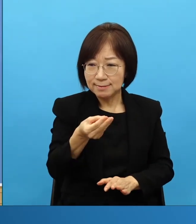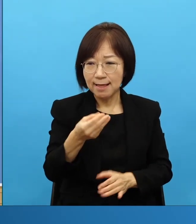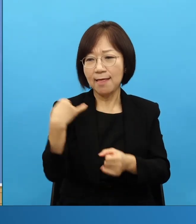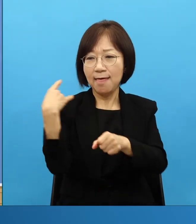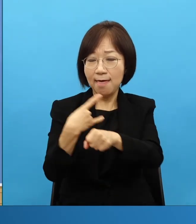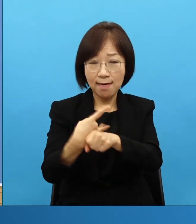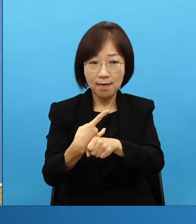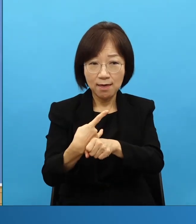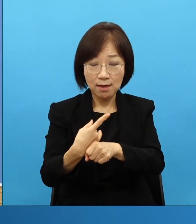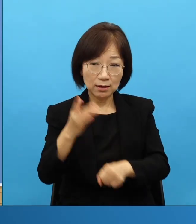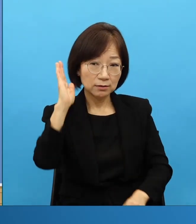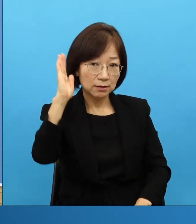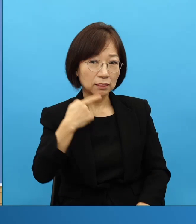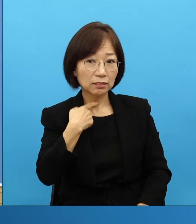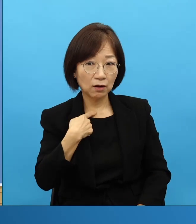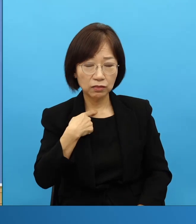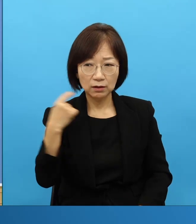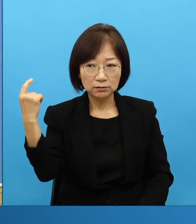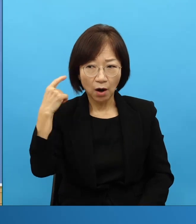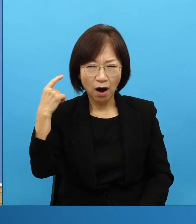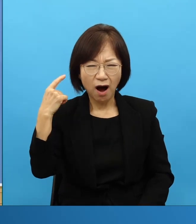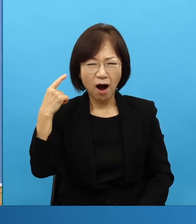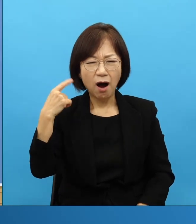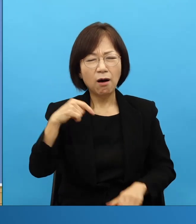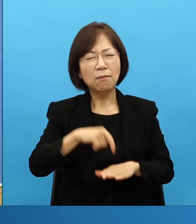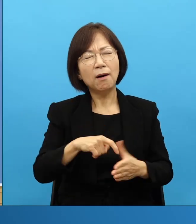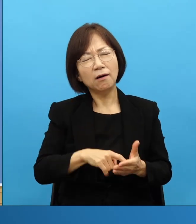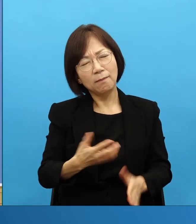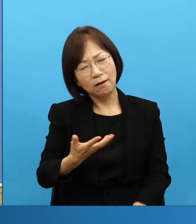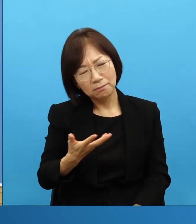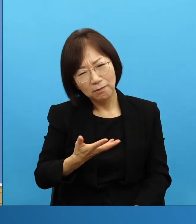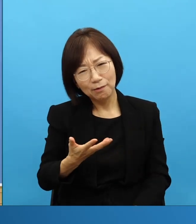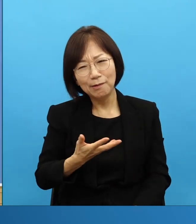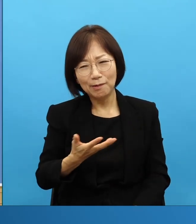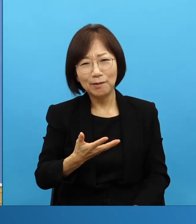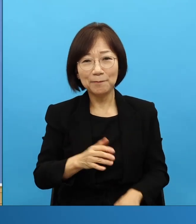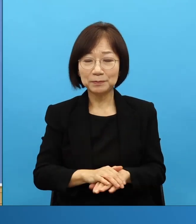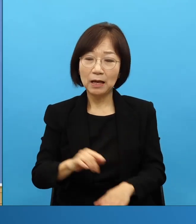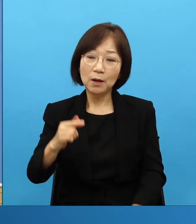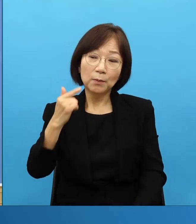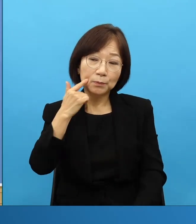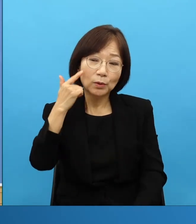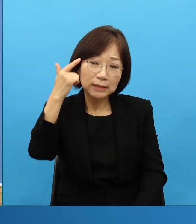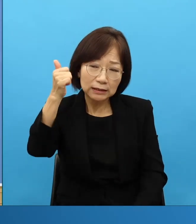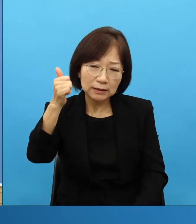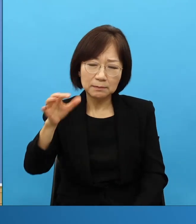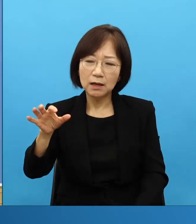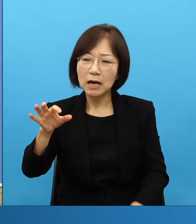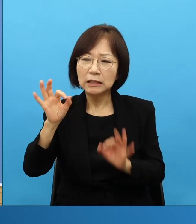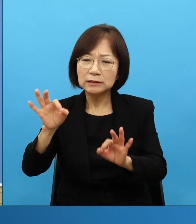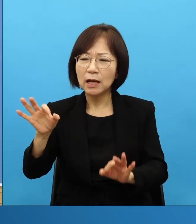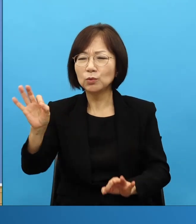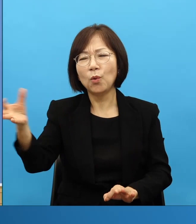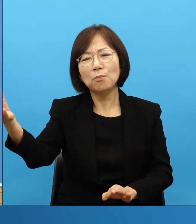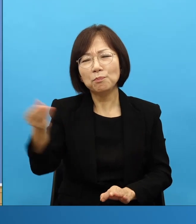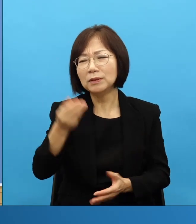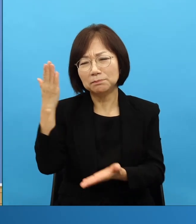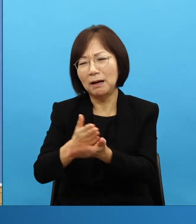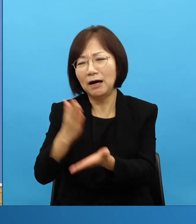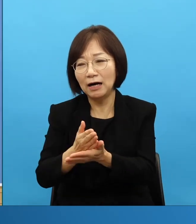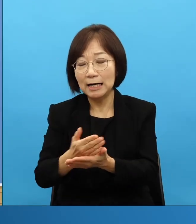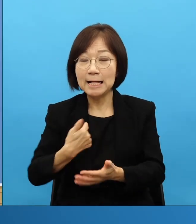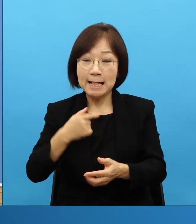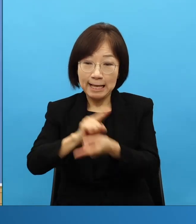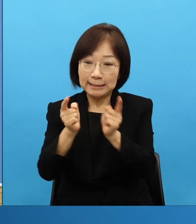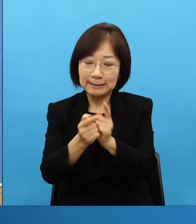you're taking your very first loan for the sake of church construction. 목사님이 빚을 내면 되겠습니까? 그래서 우리가 돈을 갖고 왔다는 거예요. And so,